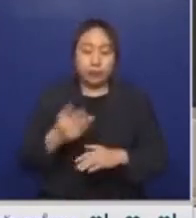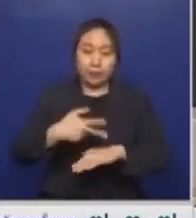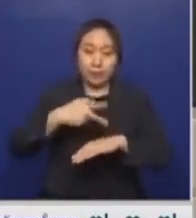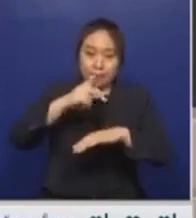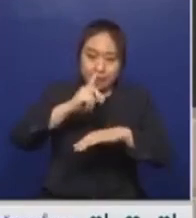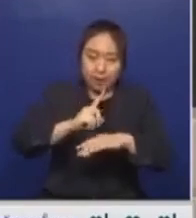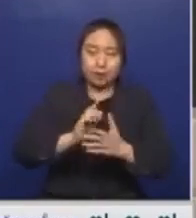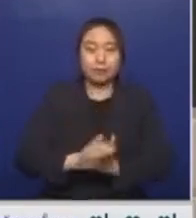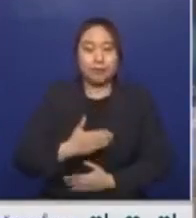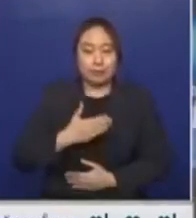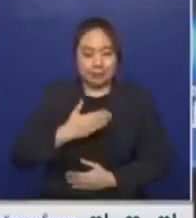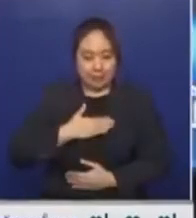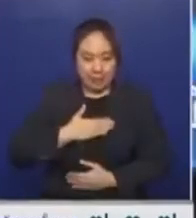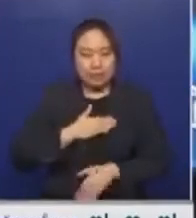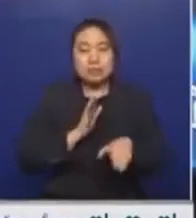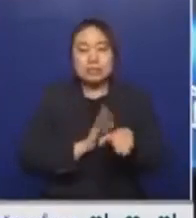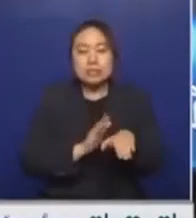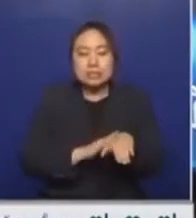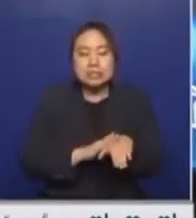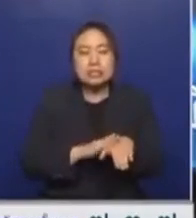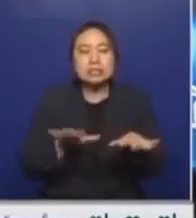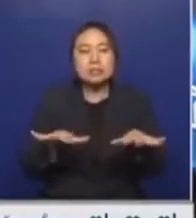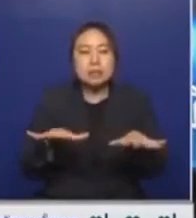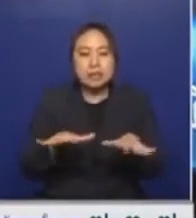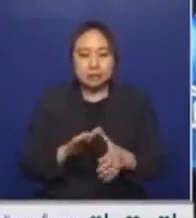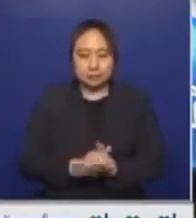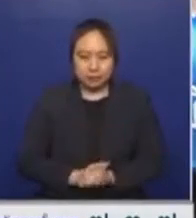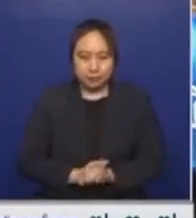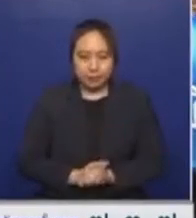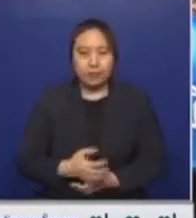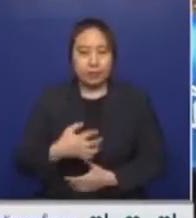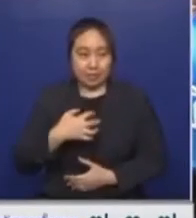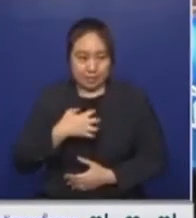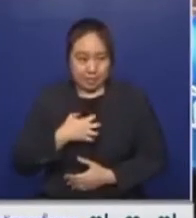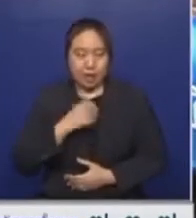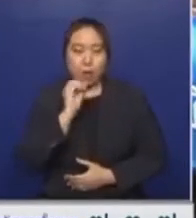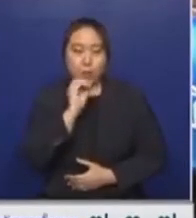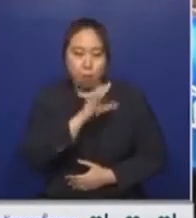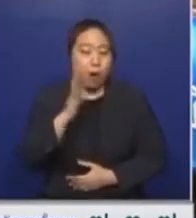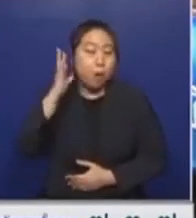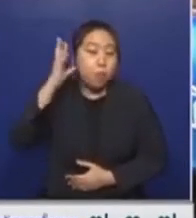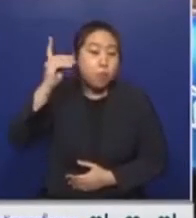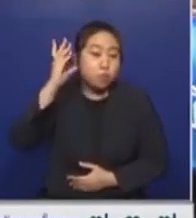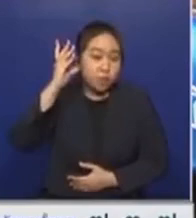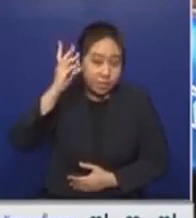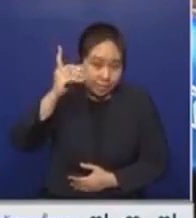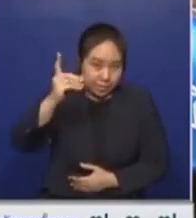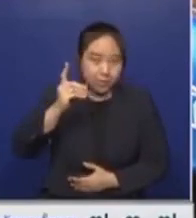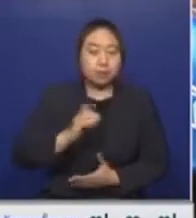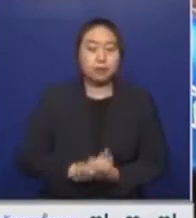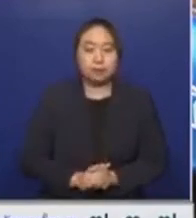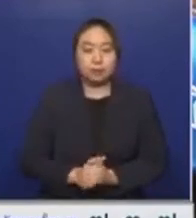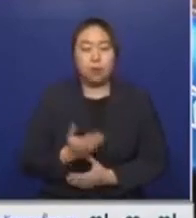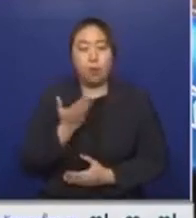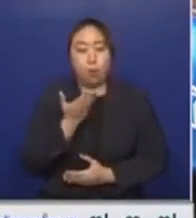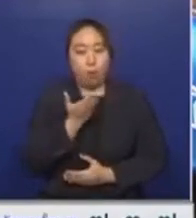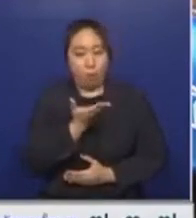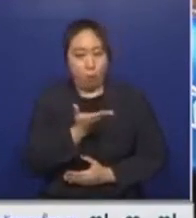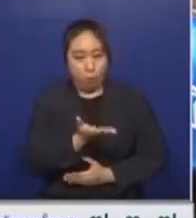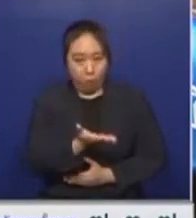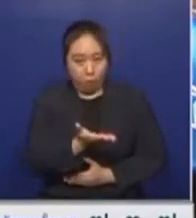ะดิฉันเชิญชวนเฉยๆค่ะก็อยากจะบอกว่าในวันพรุ่งนี้เนี่ยก็ขอ